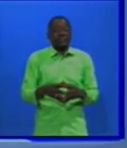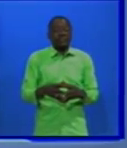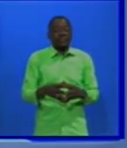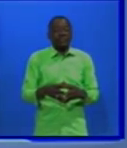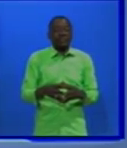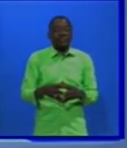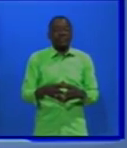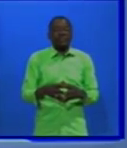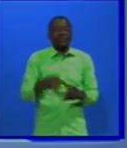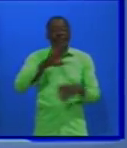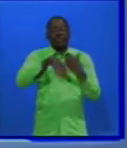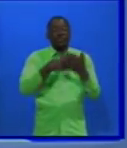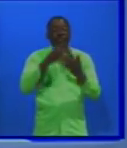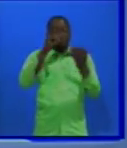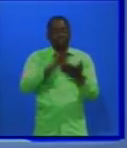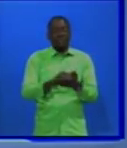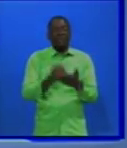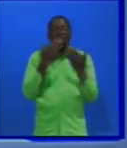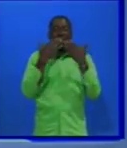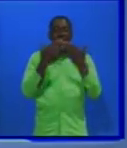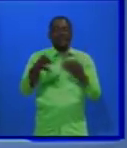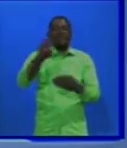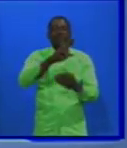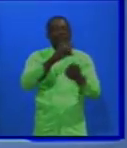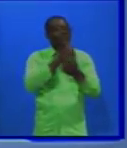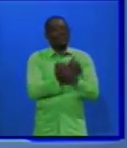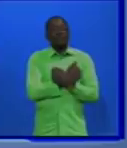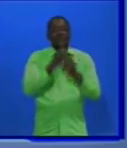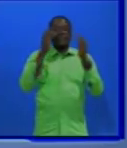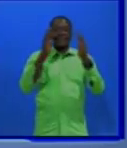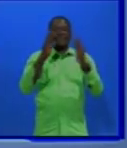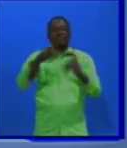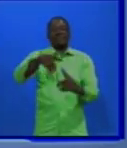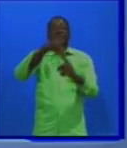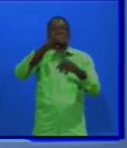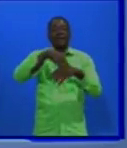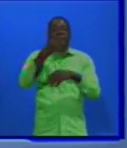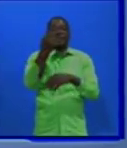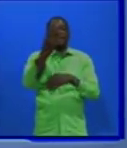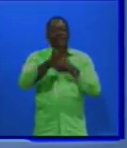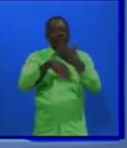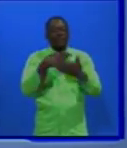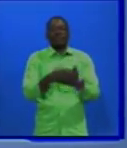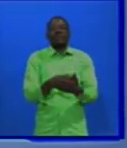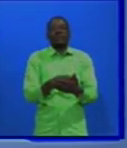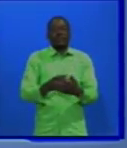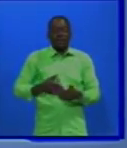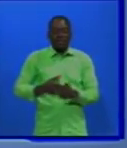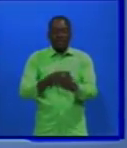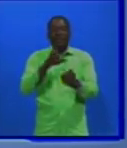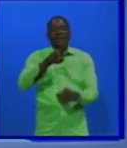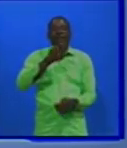Voilà, c'est tout pour cette édition. Merci de votre aimable attention. Excellent après-midi à toutes et à tous en compagnie de la RTB.